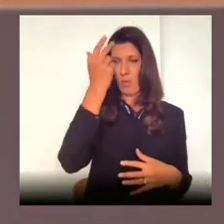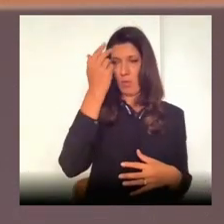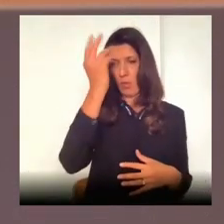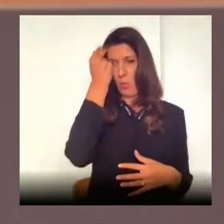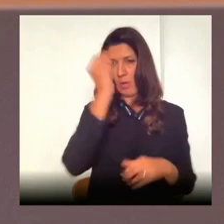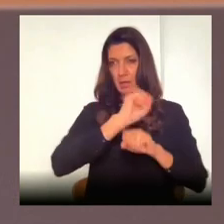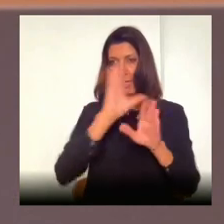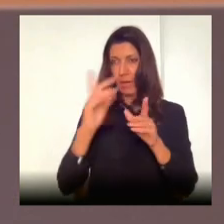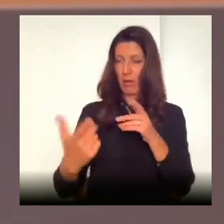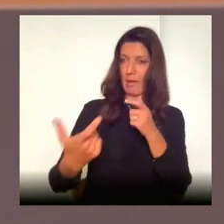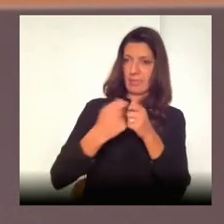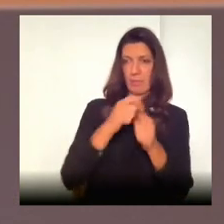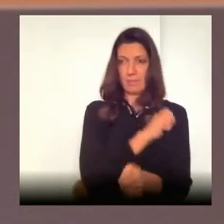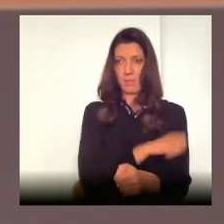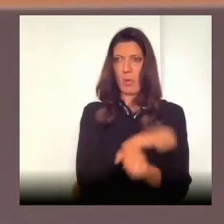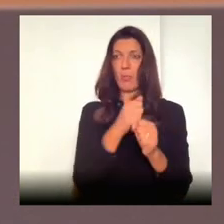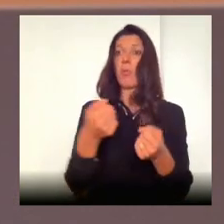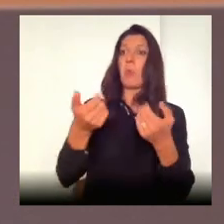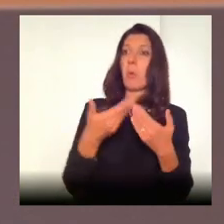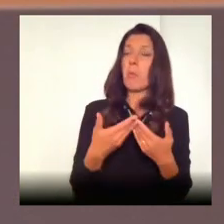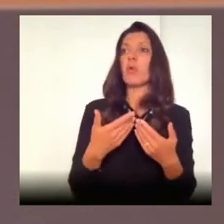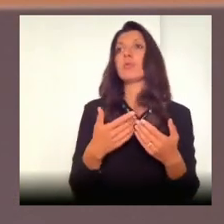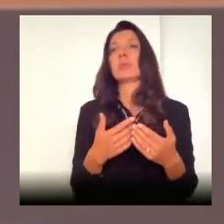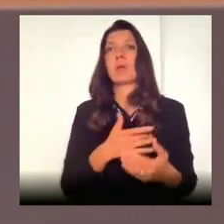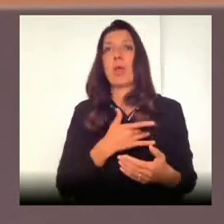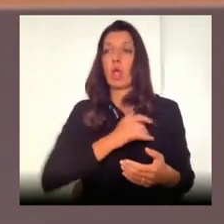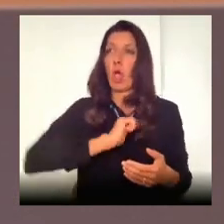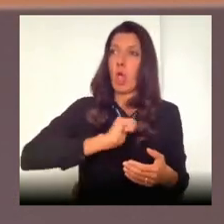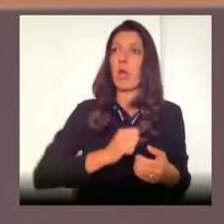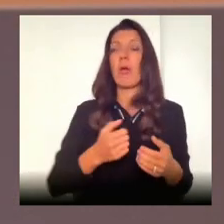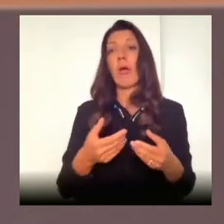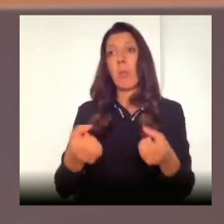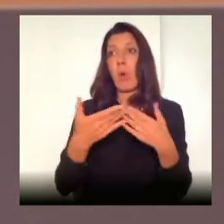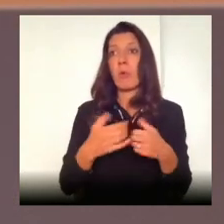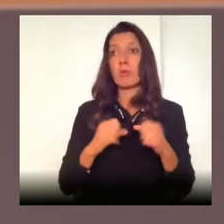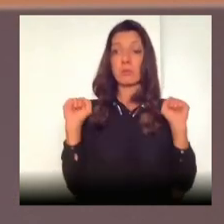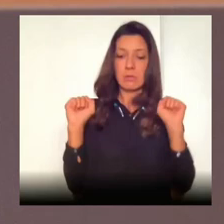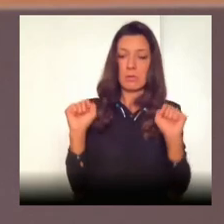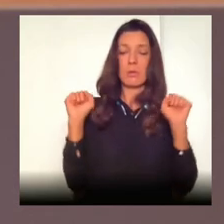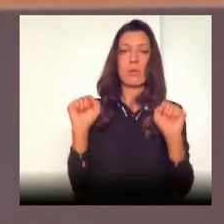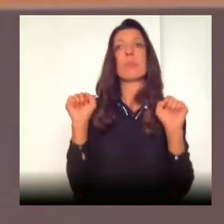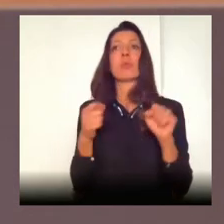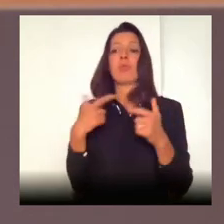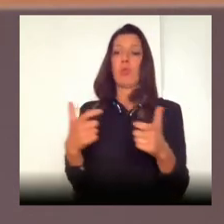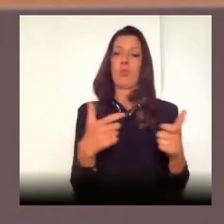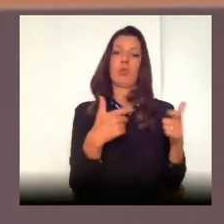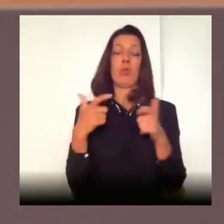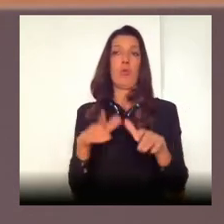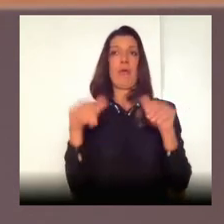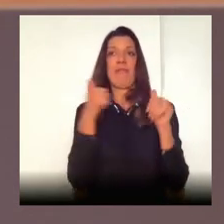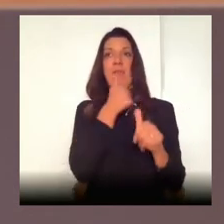faire en faisant du cardio, en faisant des abdos, en faisant des choses, mais sous contrôle pour ne pas se faire mal.